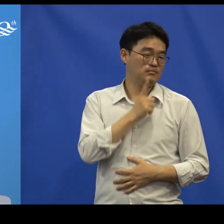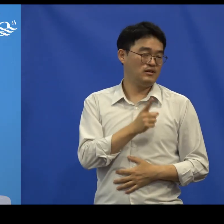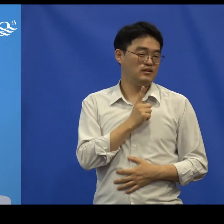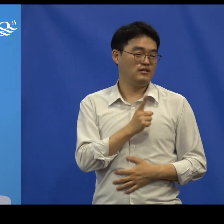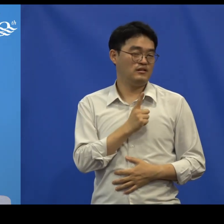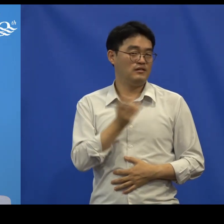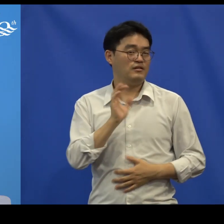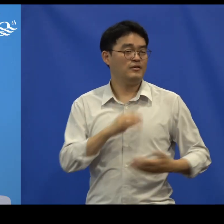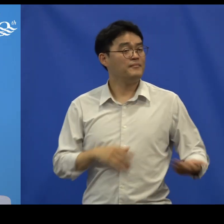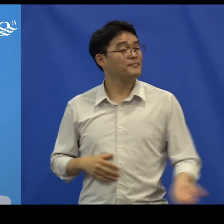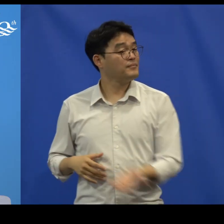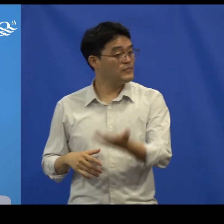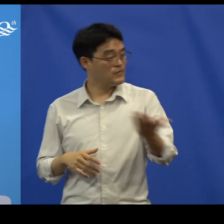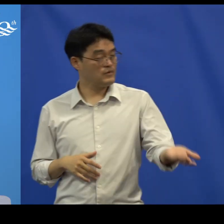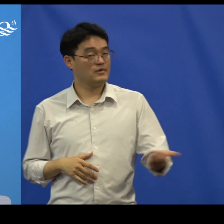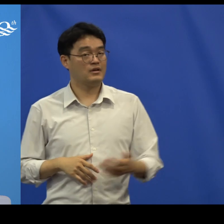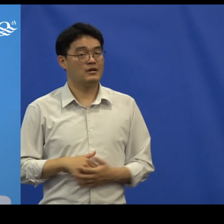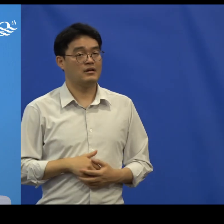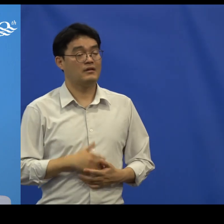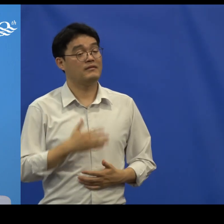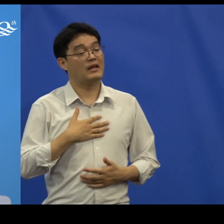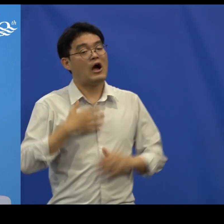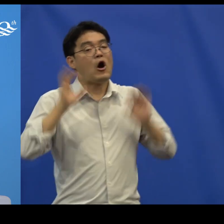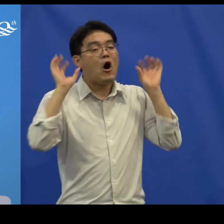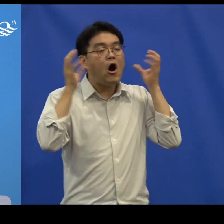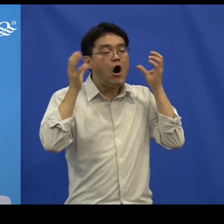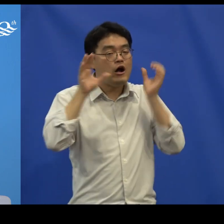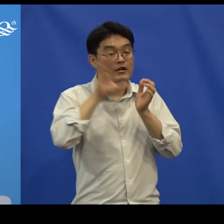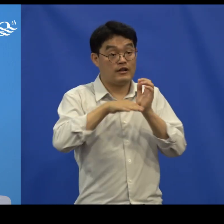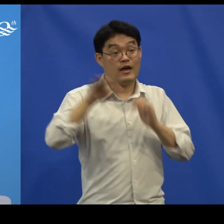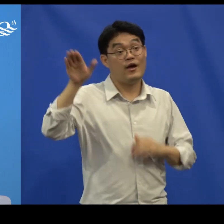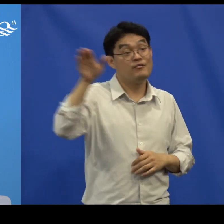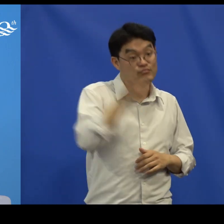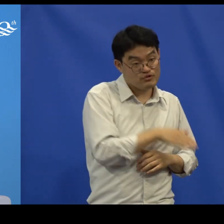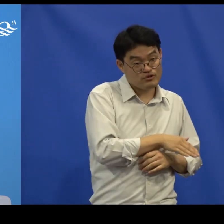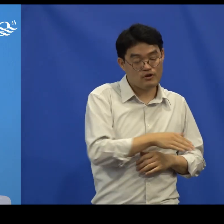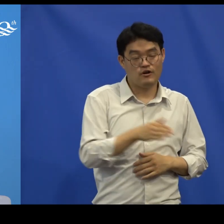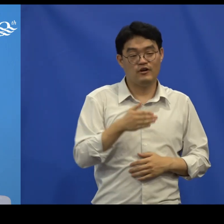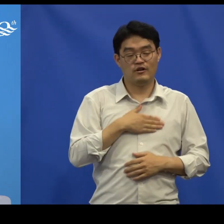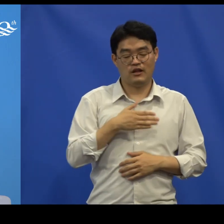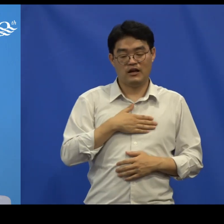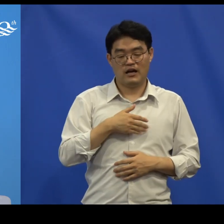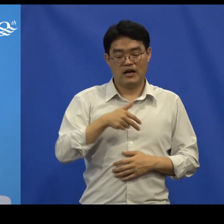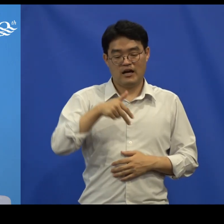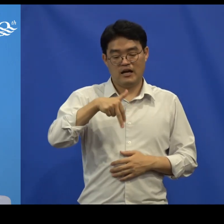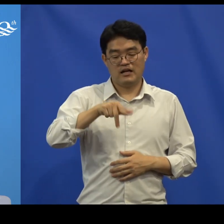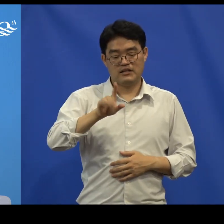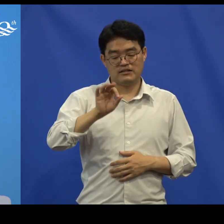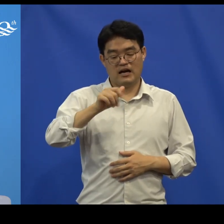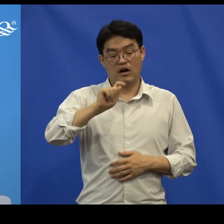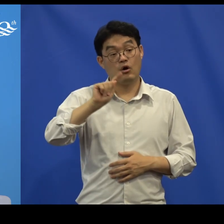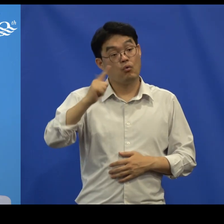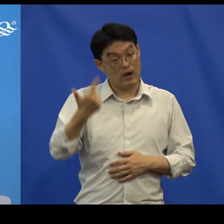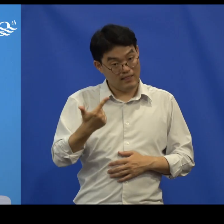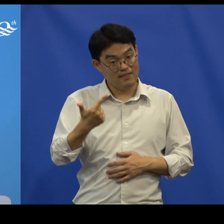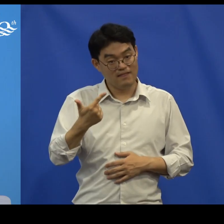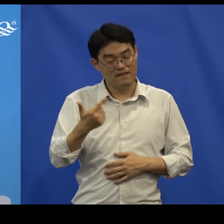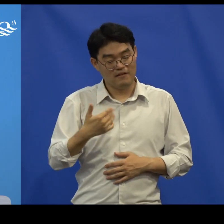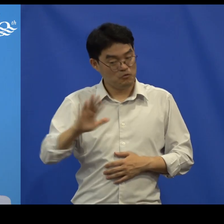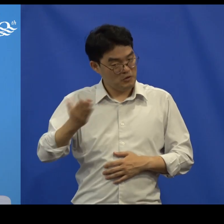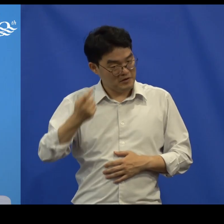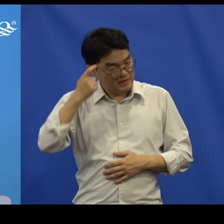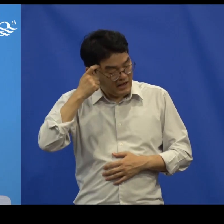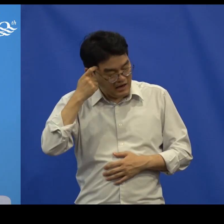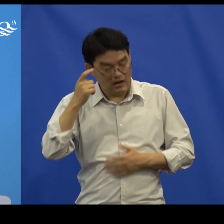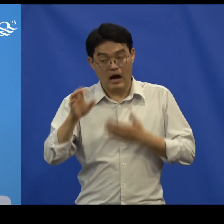시절부터 내가 장관이 될 거다, 뭐가 될 거다 이렇게 생각하고 목표를 삼았다면 그렇게 안 살았겠죠. 그죠? 그거를